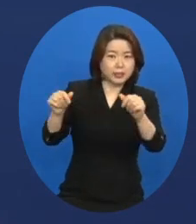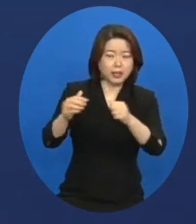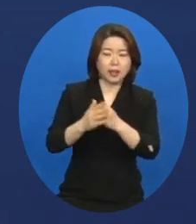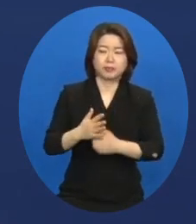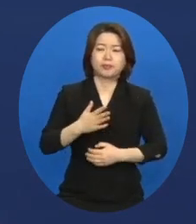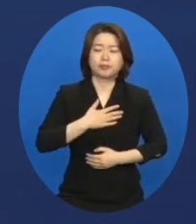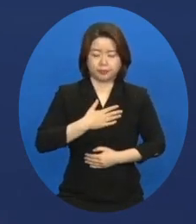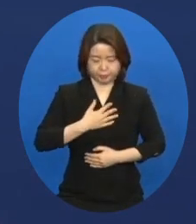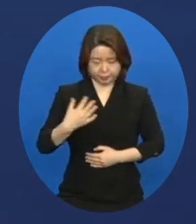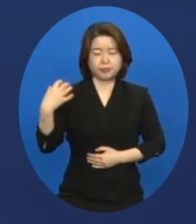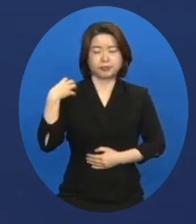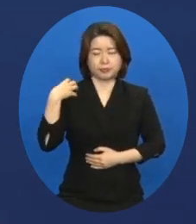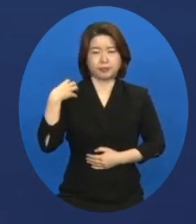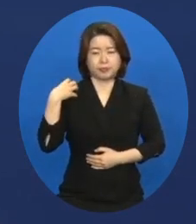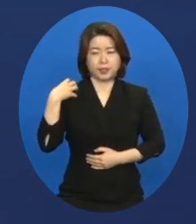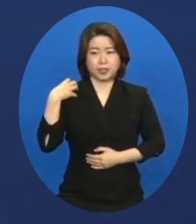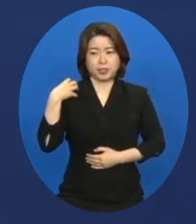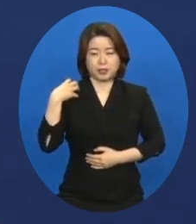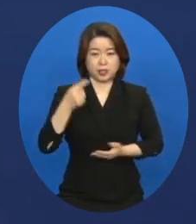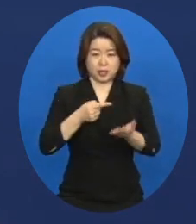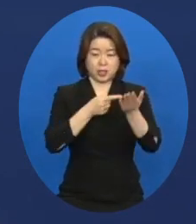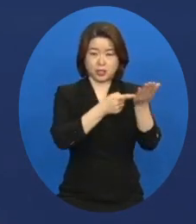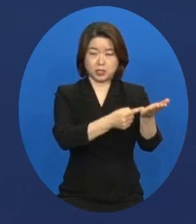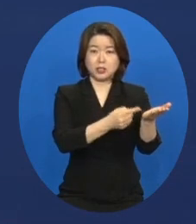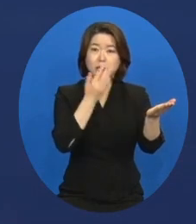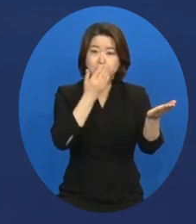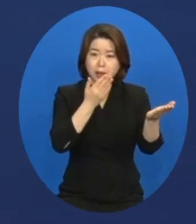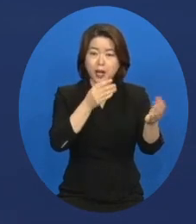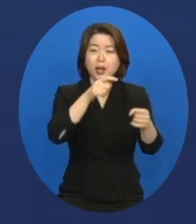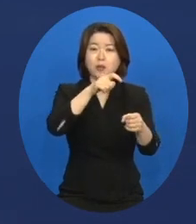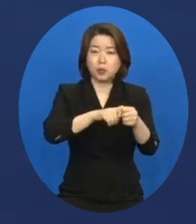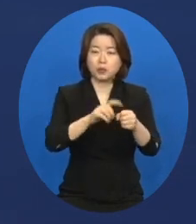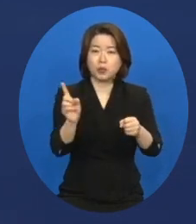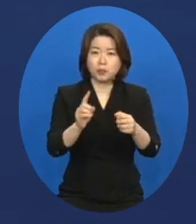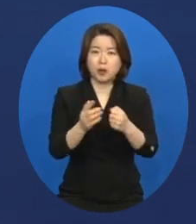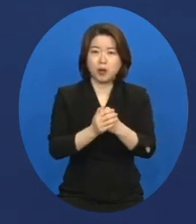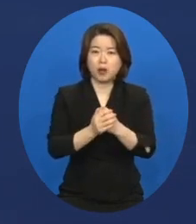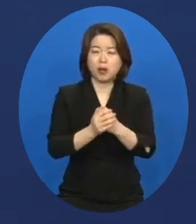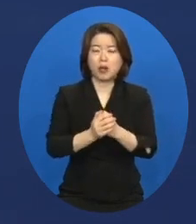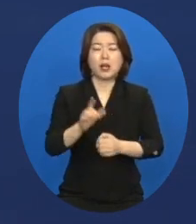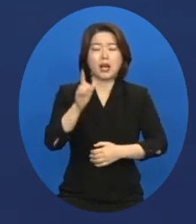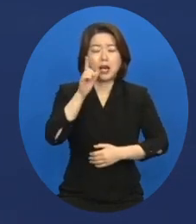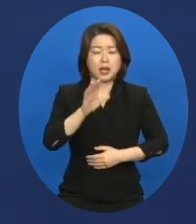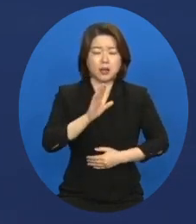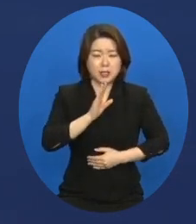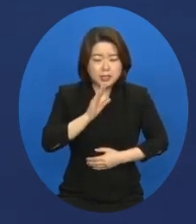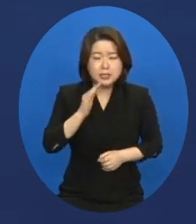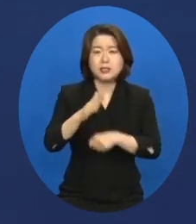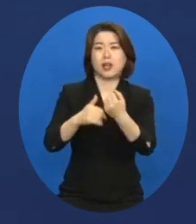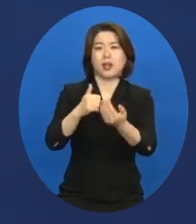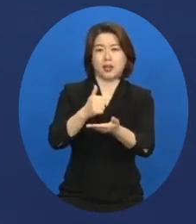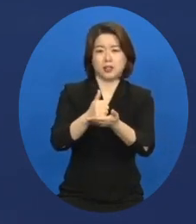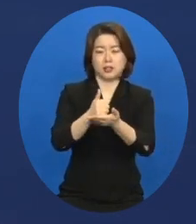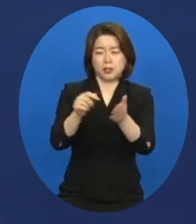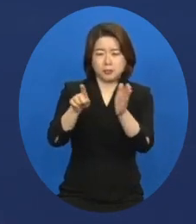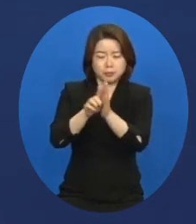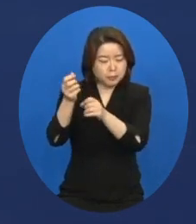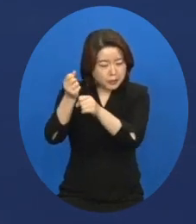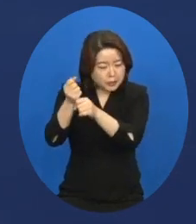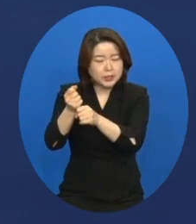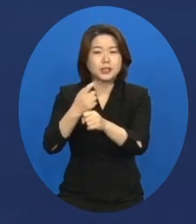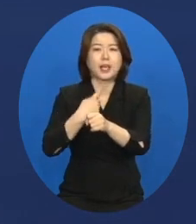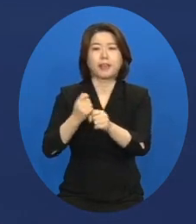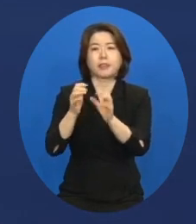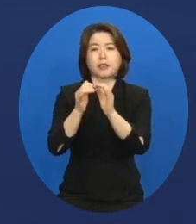내가 책임지겠다고 나섰던 이유는 전적으로 갈렙이 진짜 하나님을 믿었던